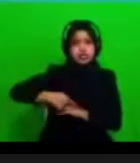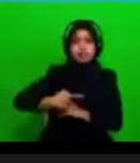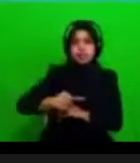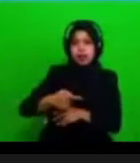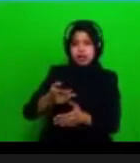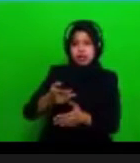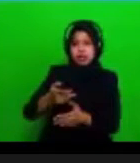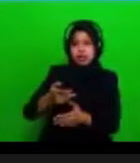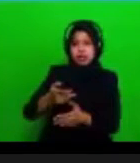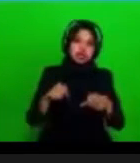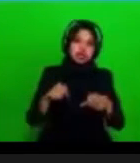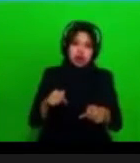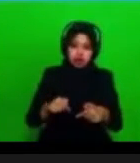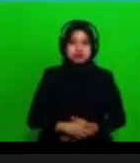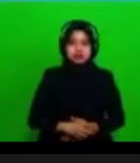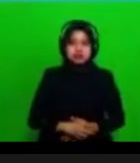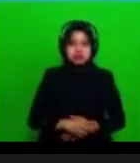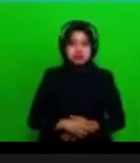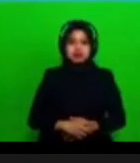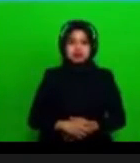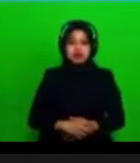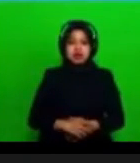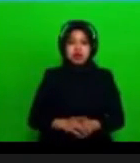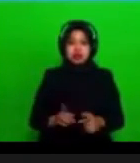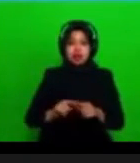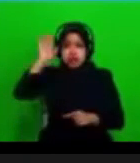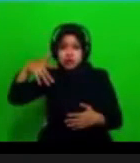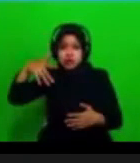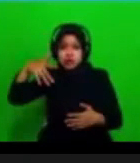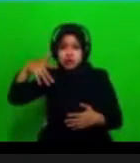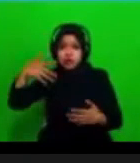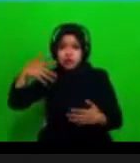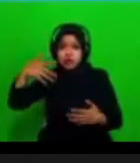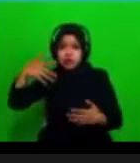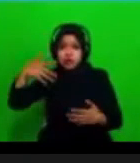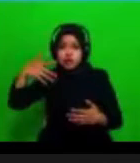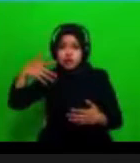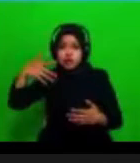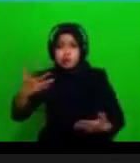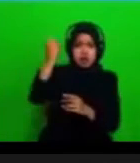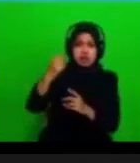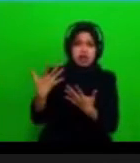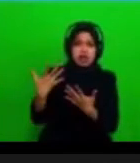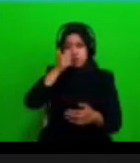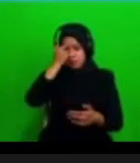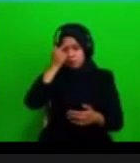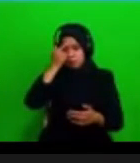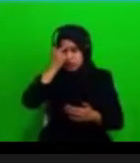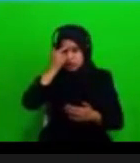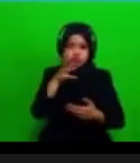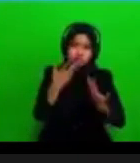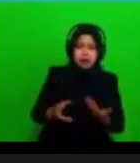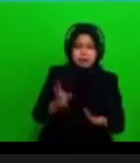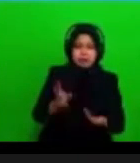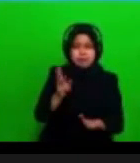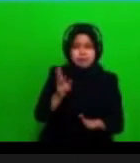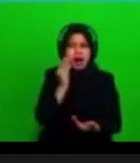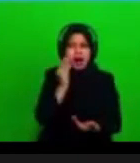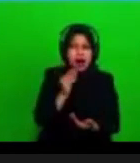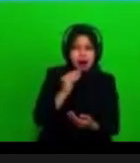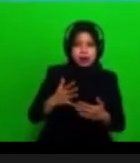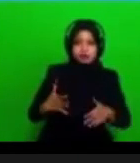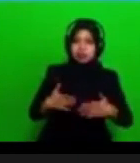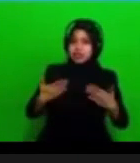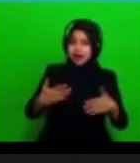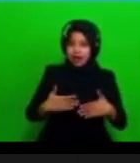itu situasi sekarang. Tapi untuk filosofi di masa depan yang ingin kita capai adalah belajar menjadi sebuah pengalaman